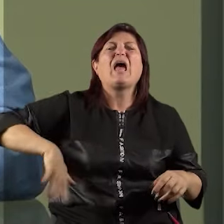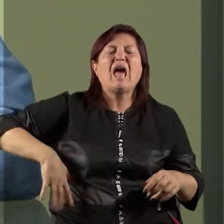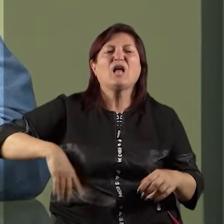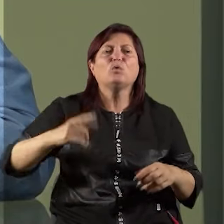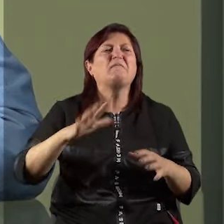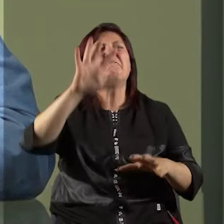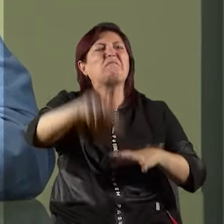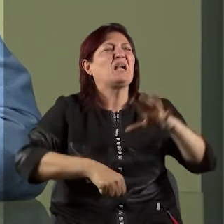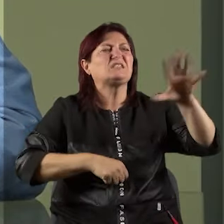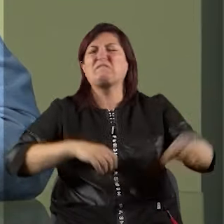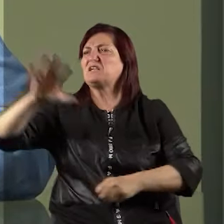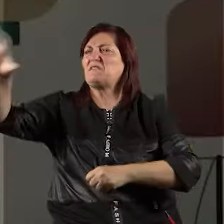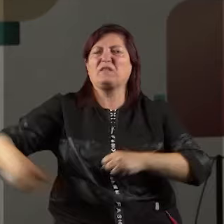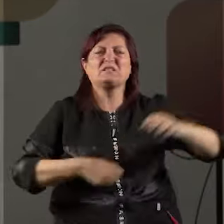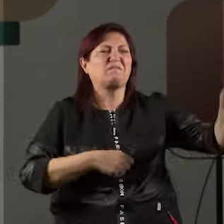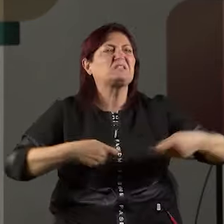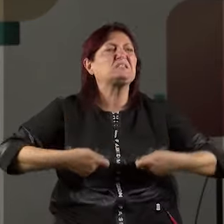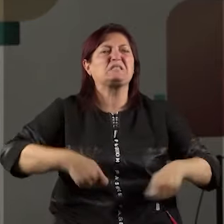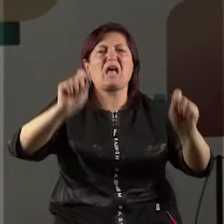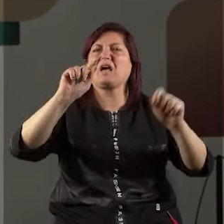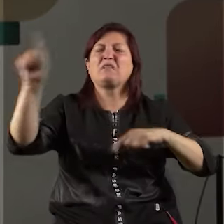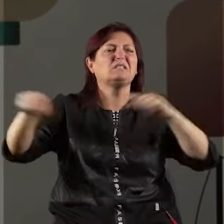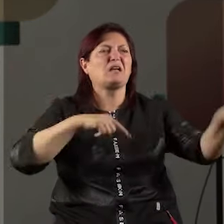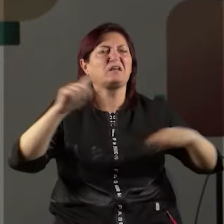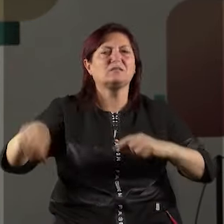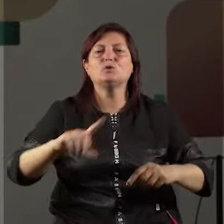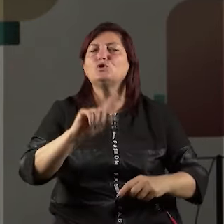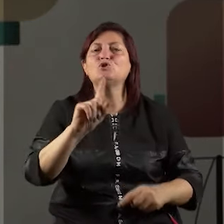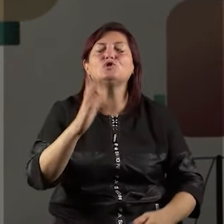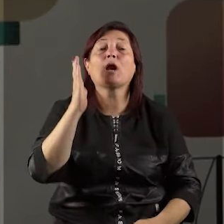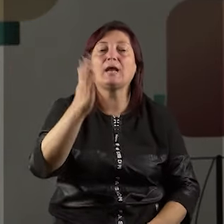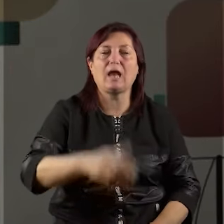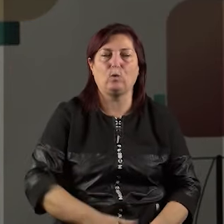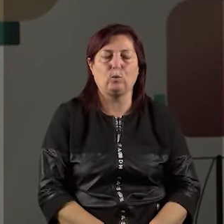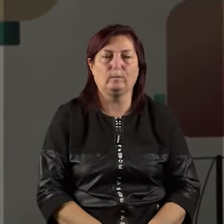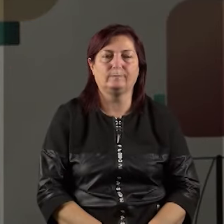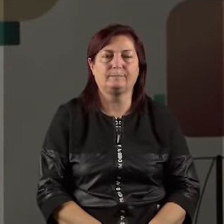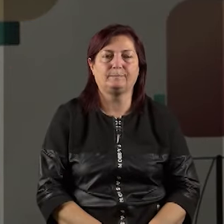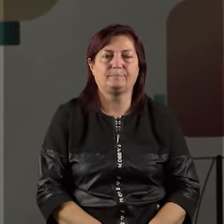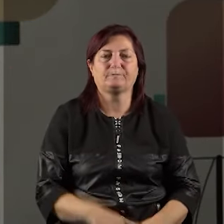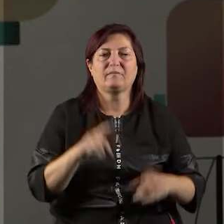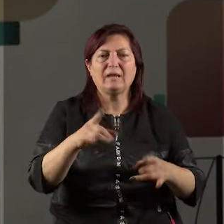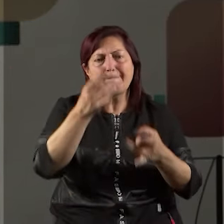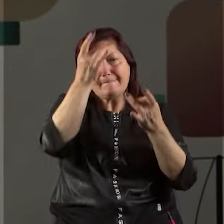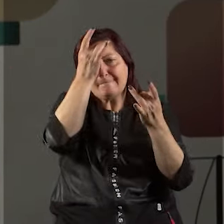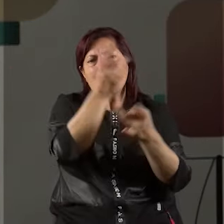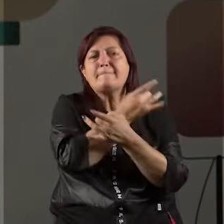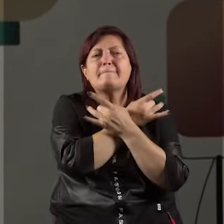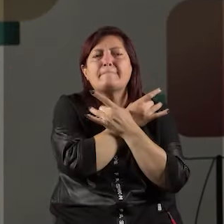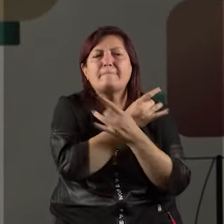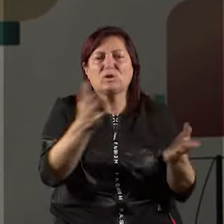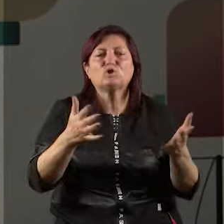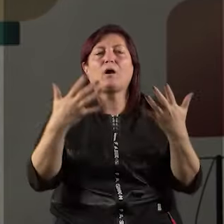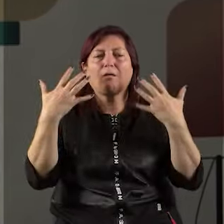սրանք վերցրին ու տվին, ասենք ծախեցին սրան նրան, ինչ է լինելու այդ մշակույթի